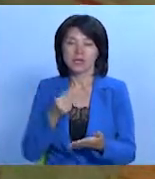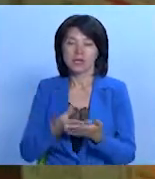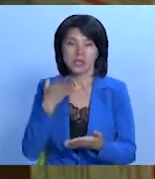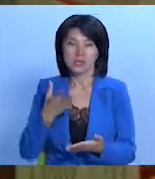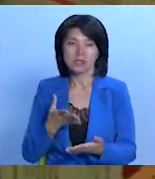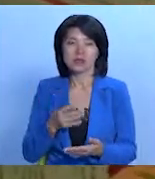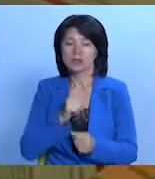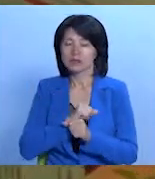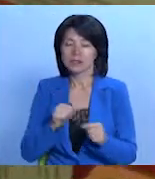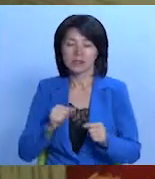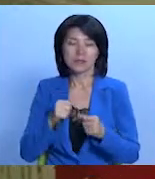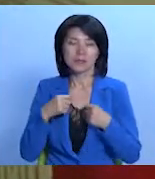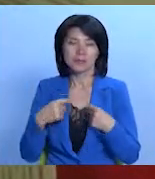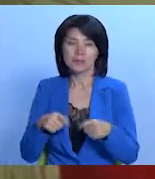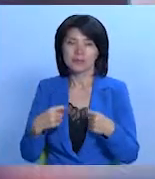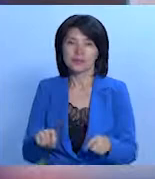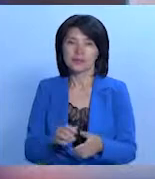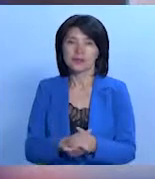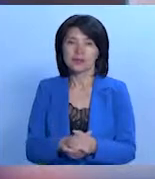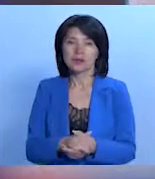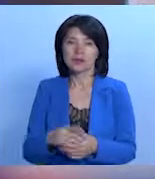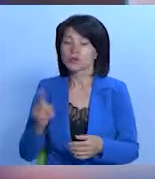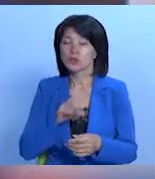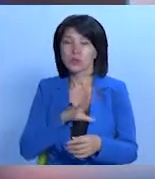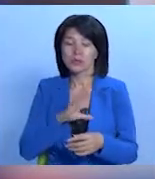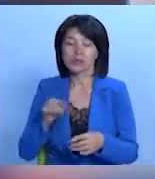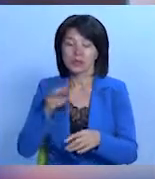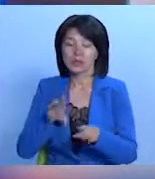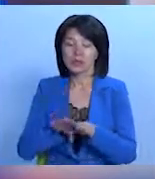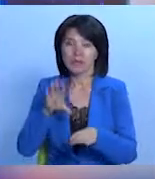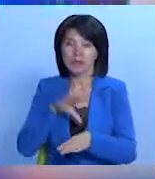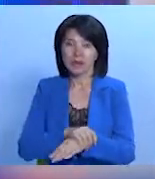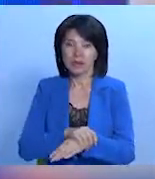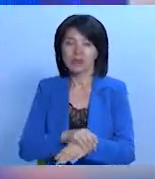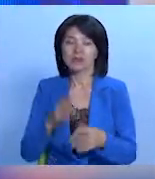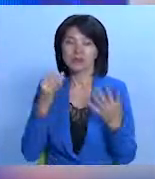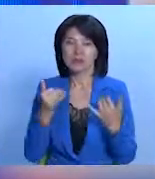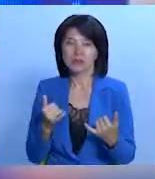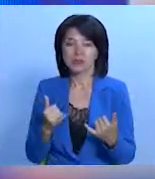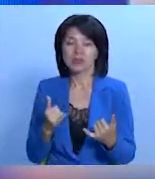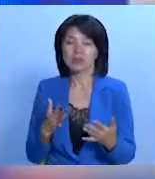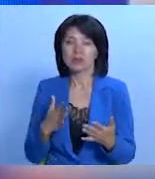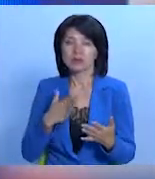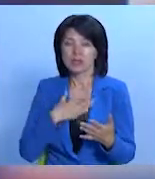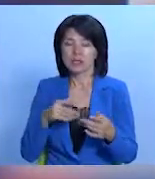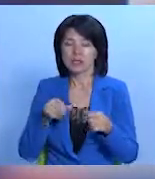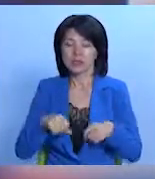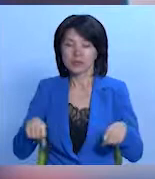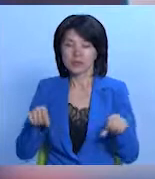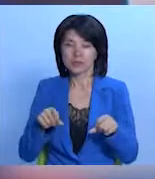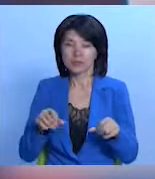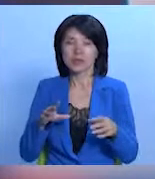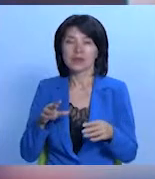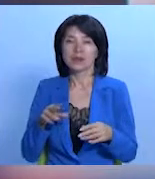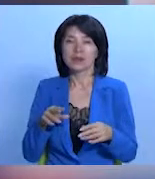дәрілерді сатып алуға мәжбүр. Сондықтан да ондай фактілер болса, біздің аумақтық комитеттің аумақтық